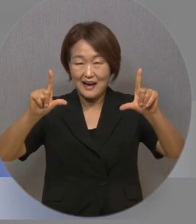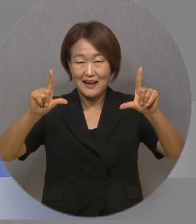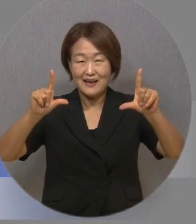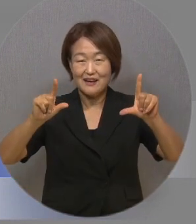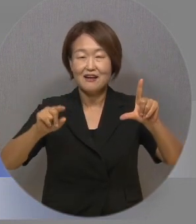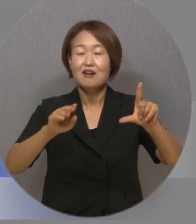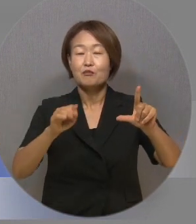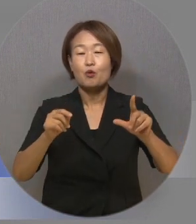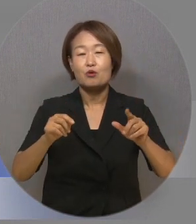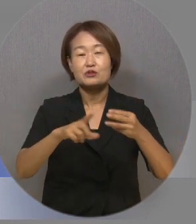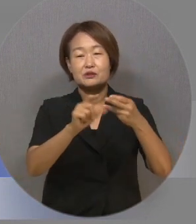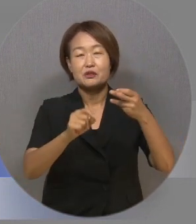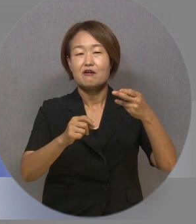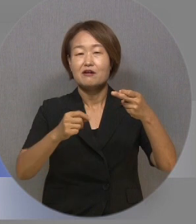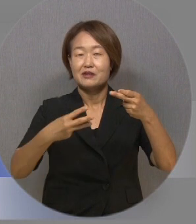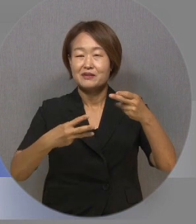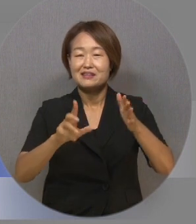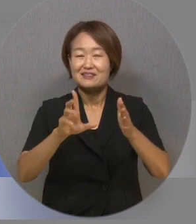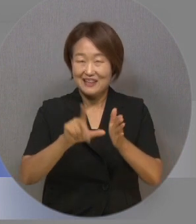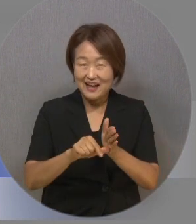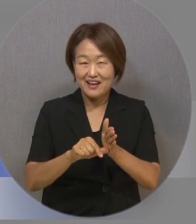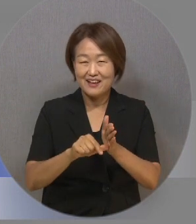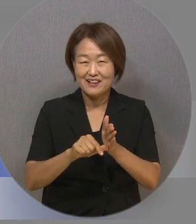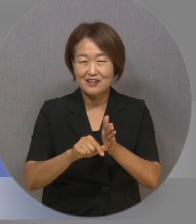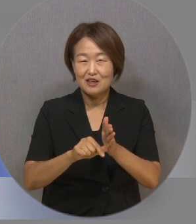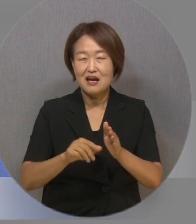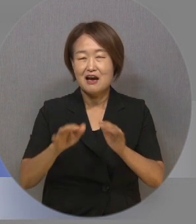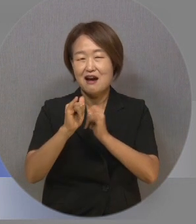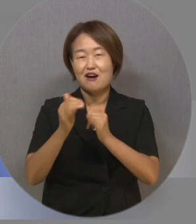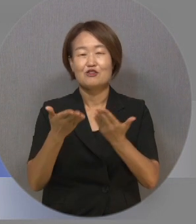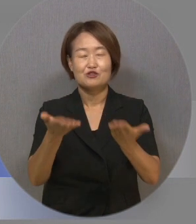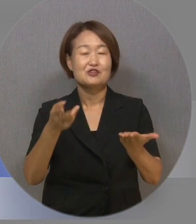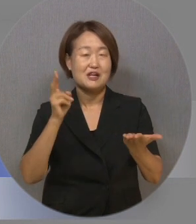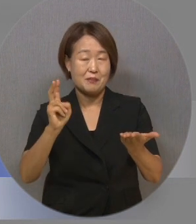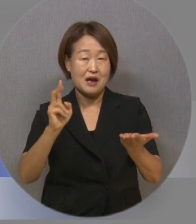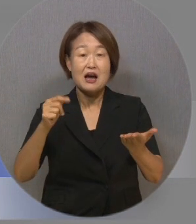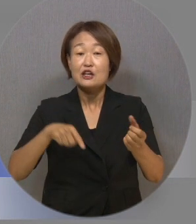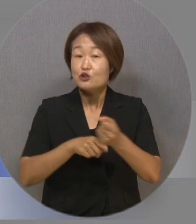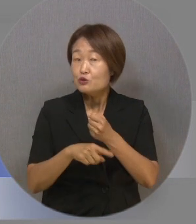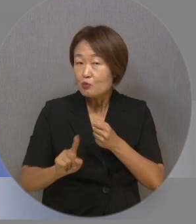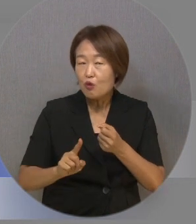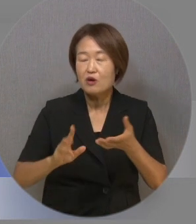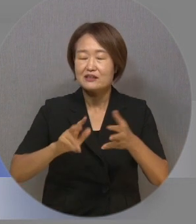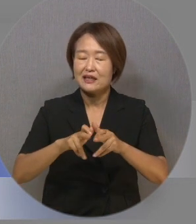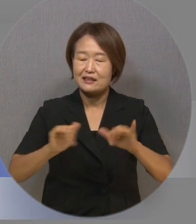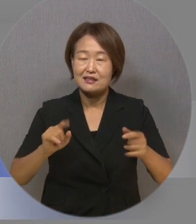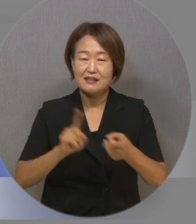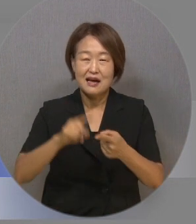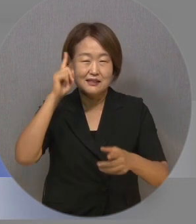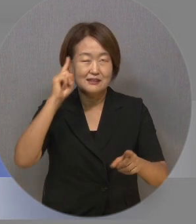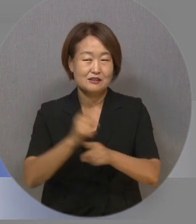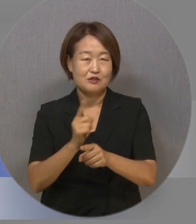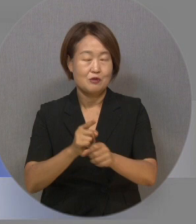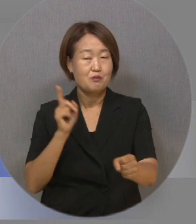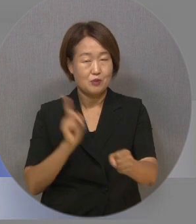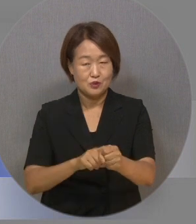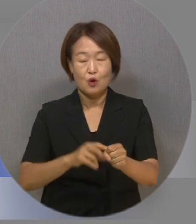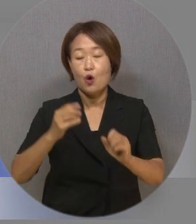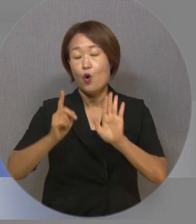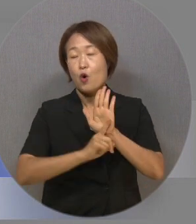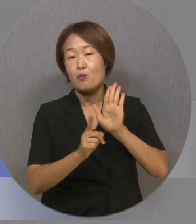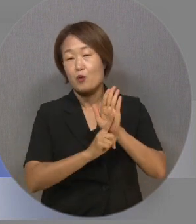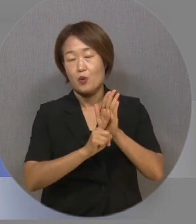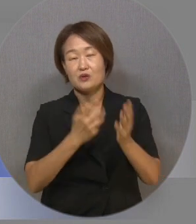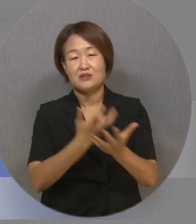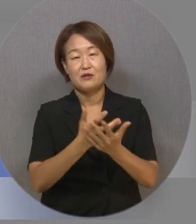공감주관의 개최될 예정이며 수상작은 장애인식 재고 등을 위해 온오프라인 홍보 자료로 활용될